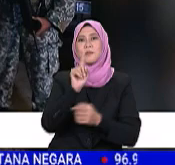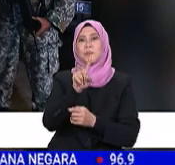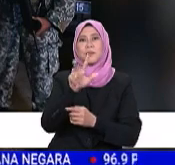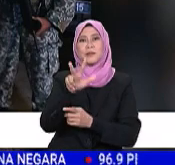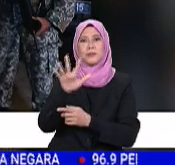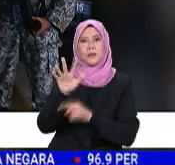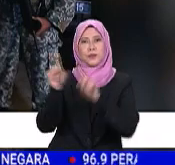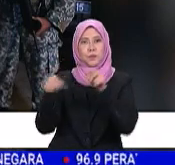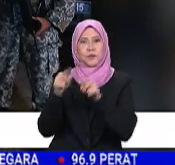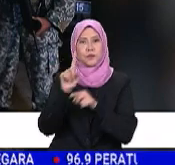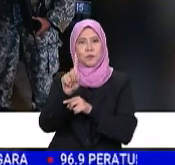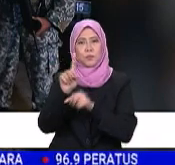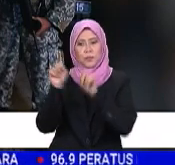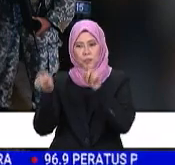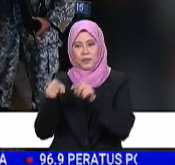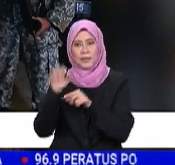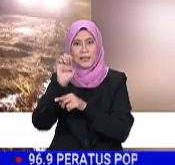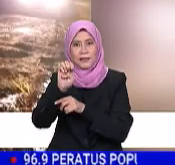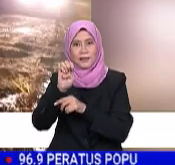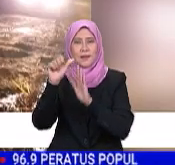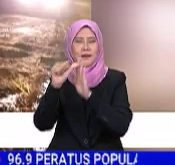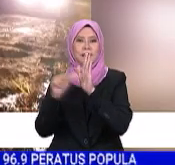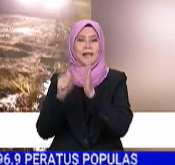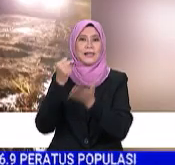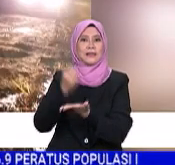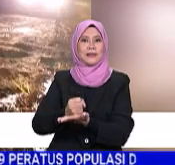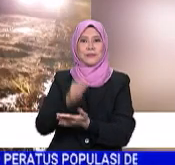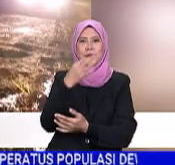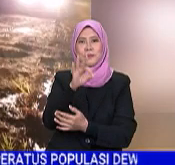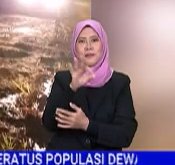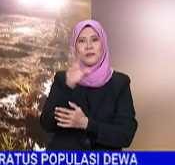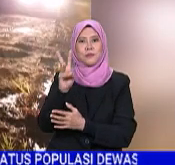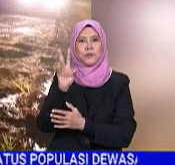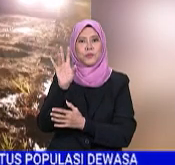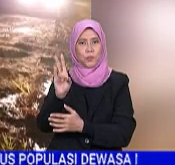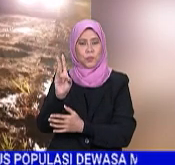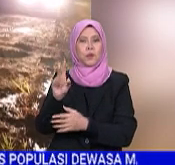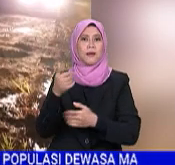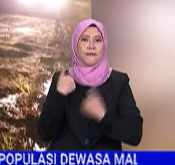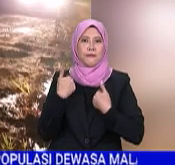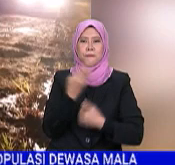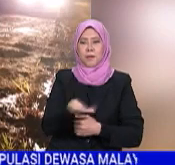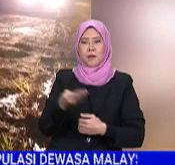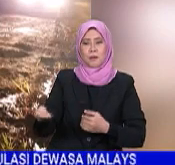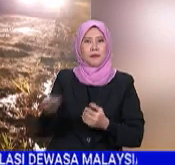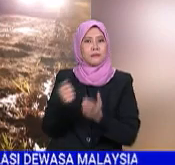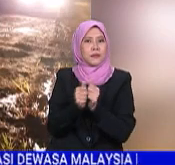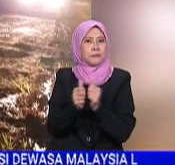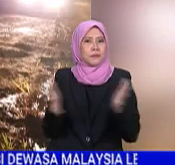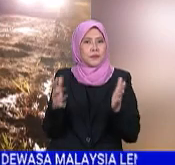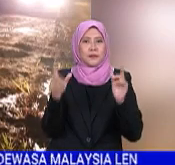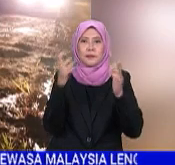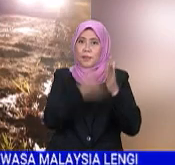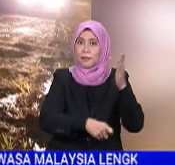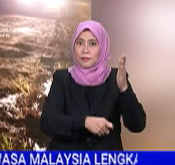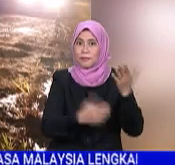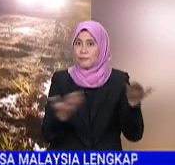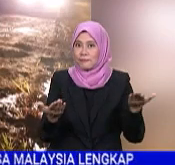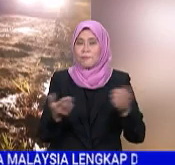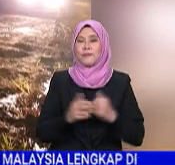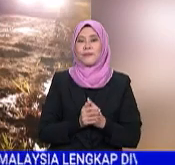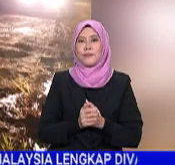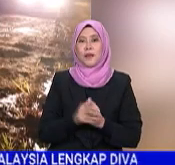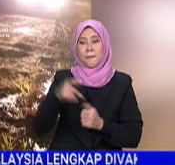135 kurungan satu kurungan ini Akhsan 1967 memiliki barangan tanpa Cukai mane